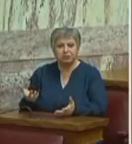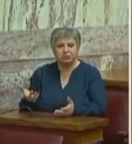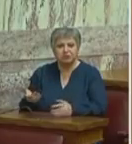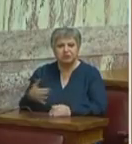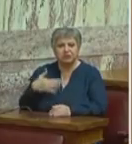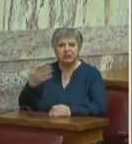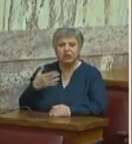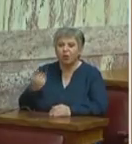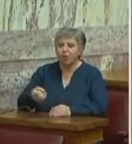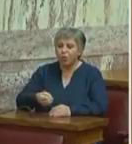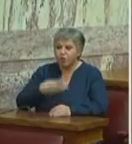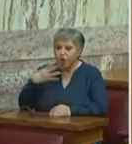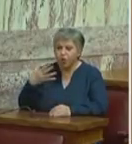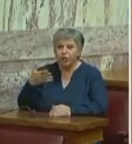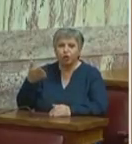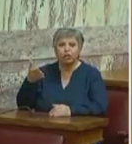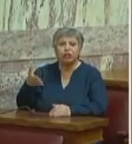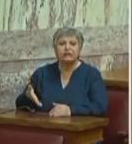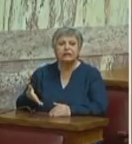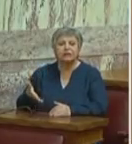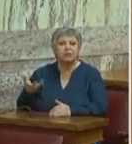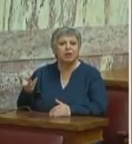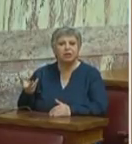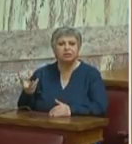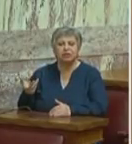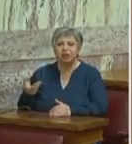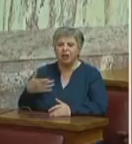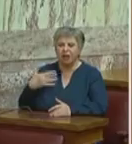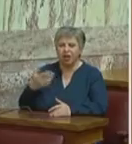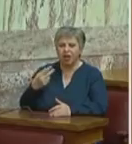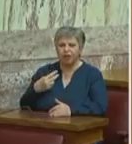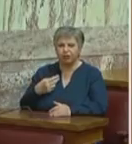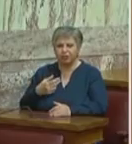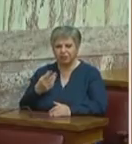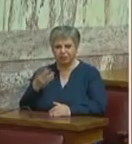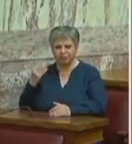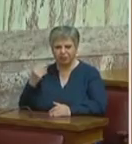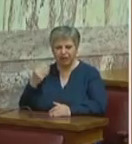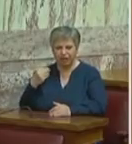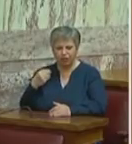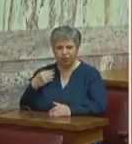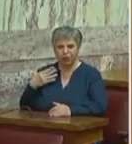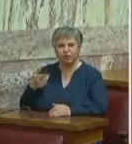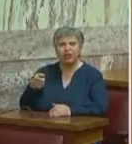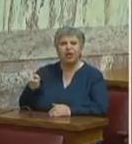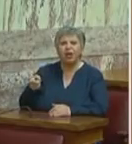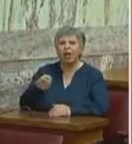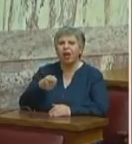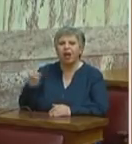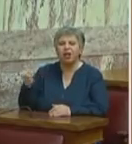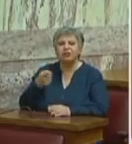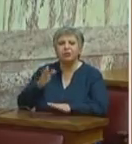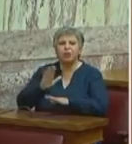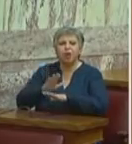σήμερα ένα πρωτοφανές ρεσιτάλ αμοραλισμού από τα πρόσωπα που έχουν ταυτιστεί με την κατάρρευση της χώρας, με το όργιο